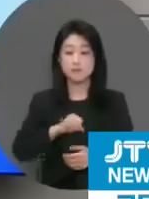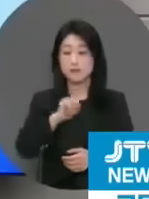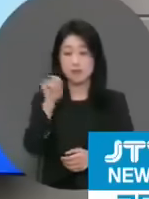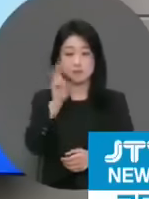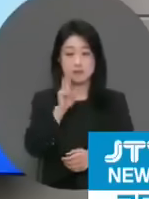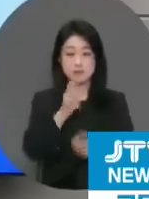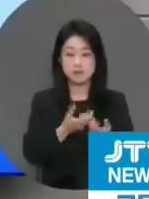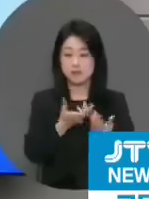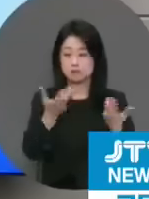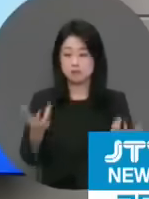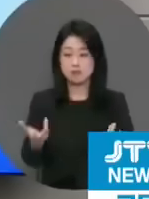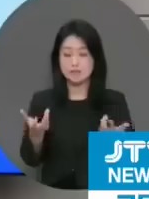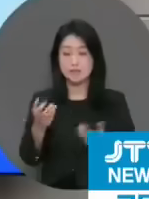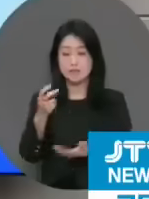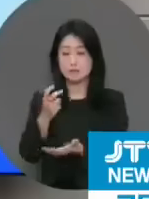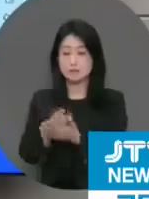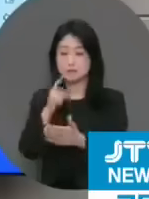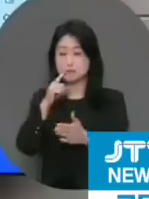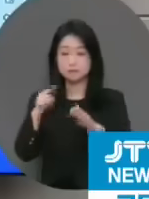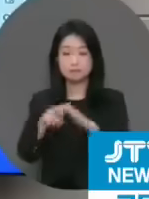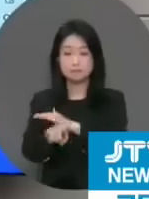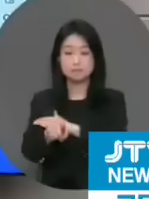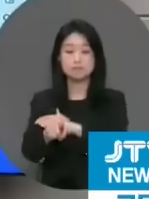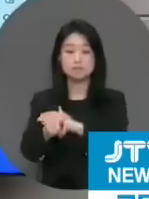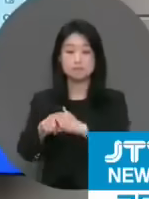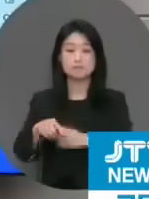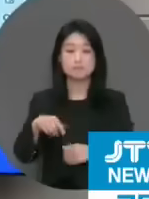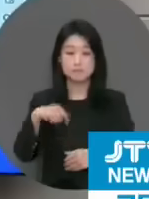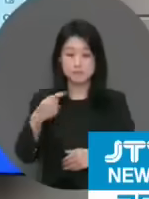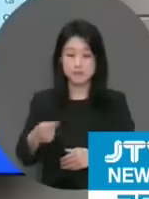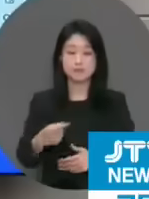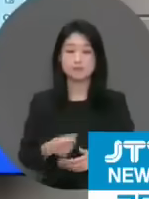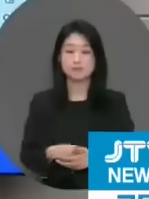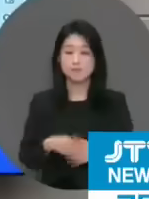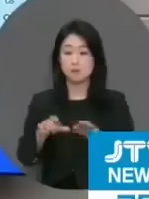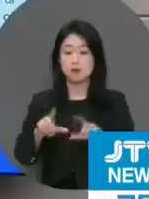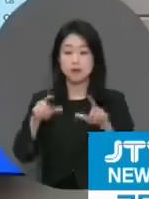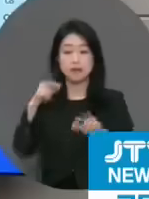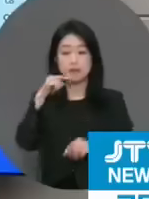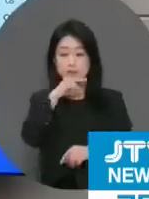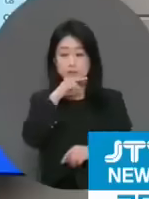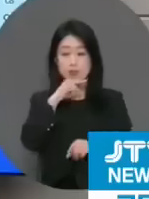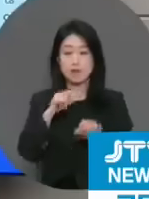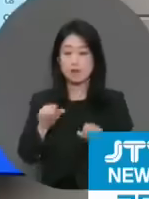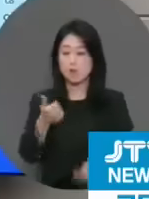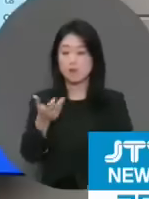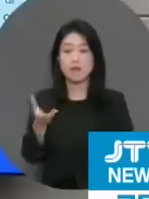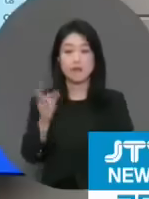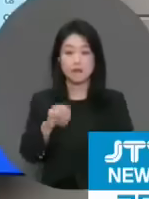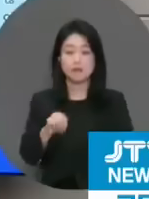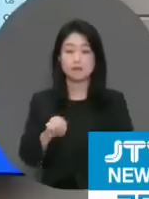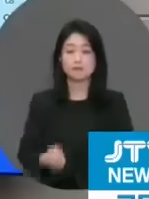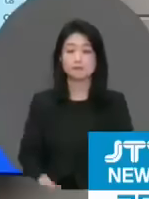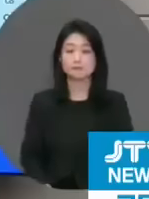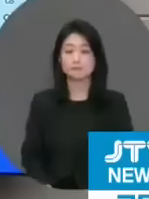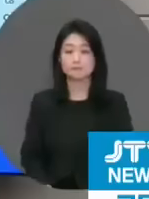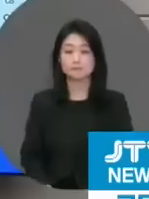수신료 분리징수를 시행령으로 해가지고 앞서 말씀드렸던 것처럼 올해 적자 폭이 한 500억 가량 될